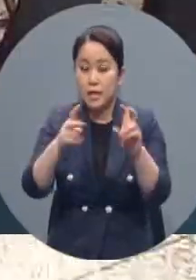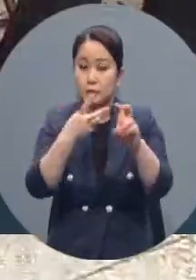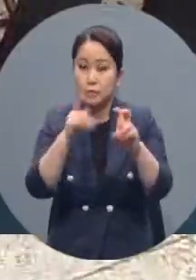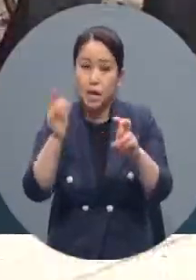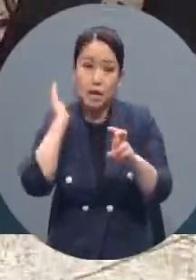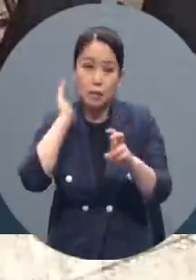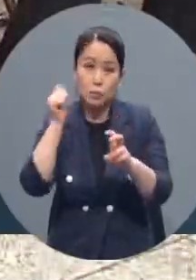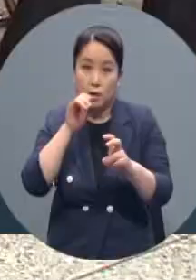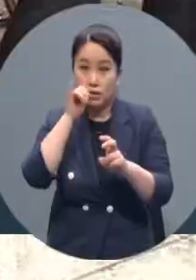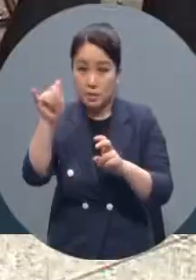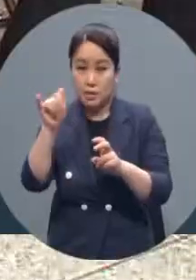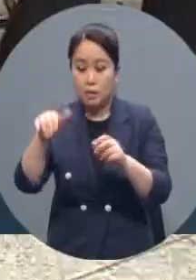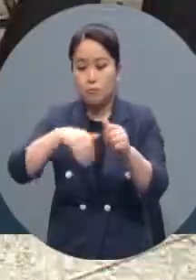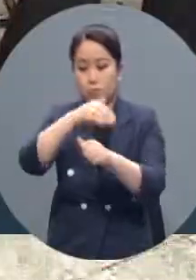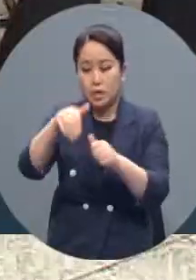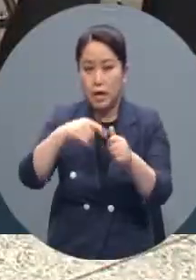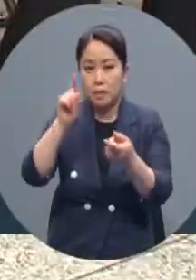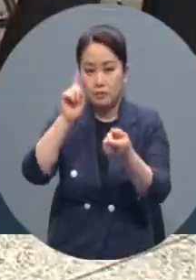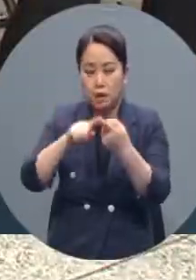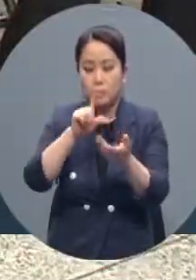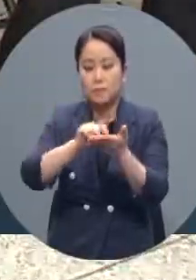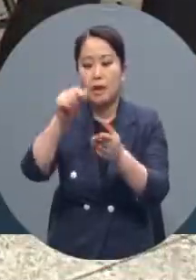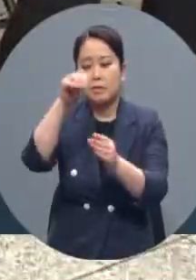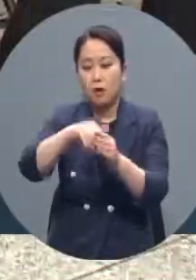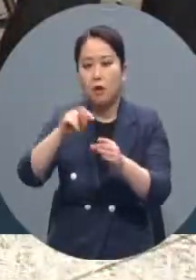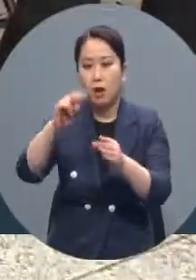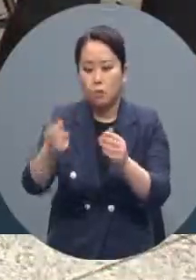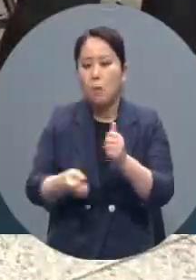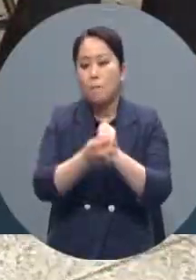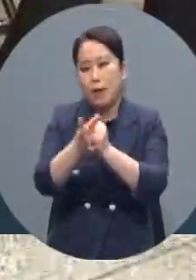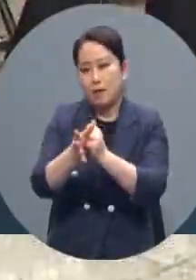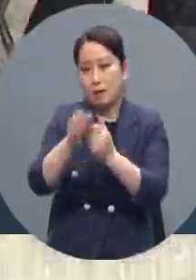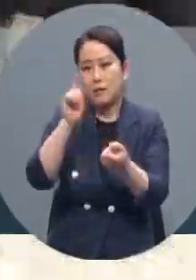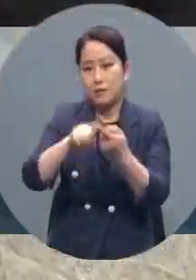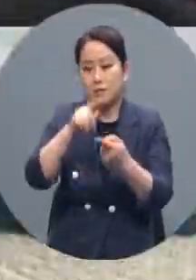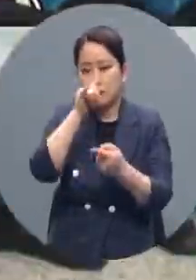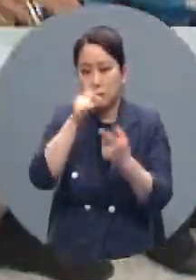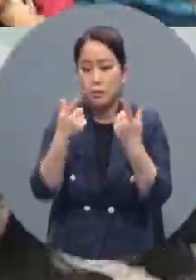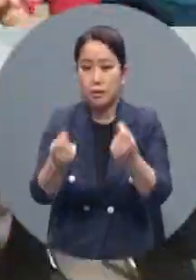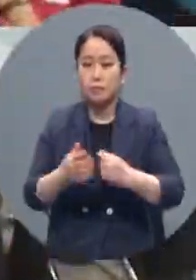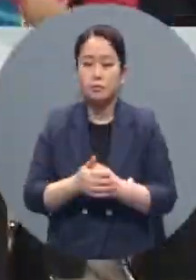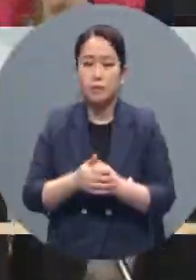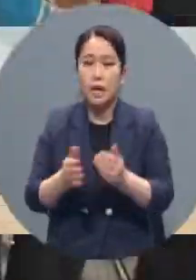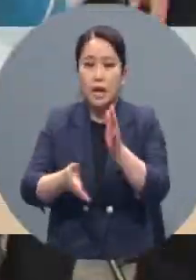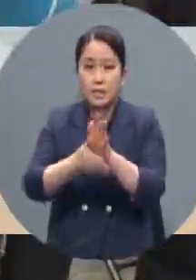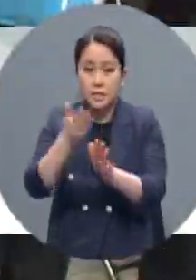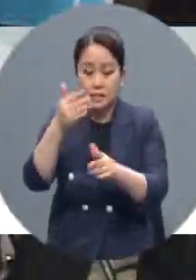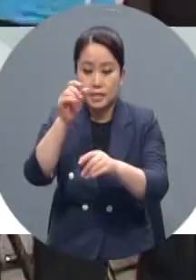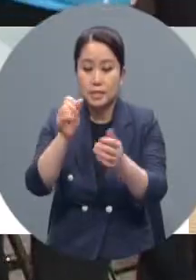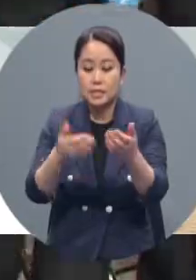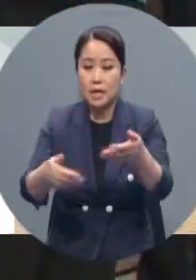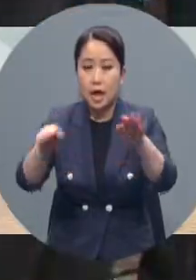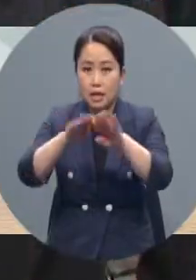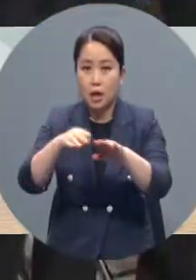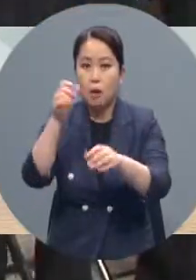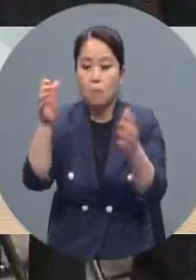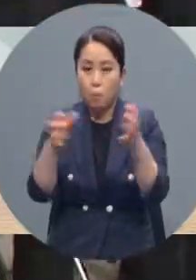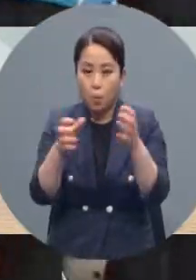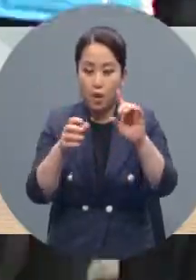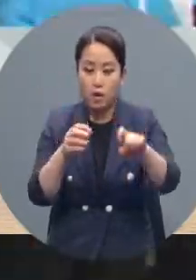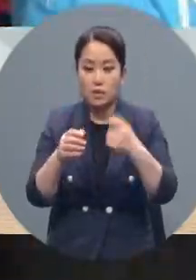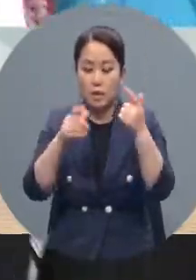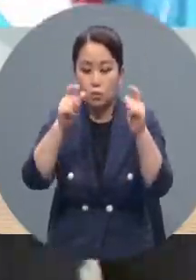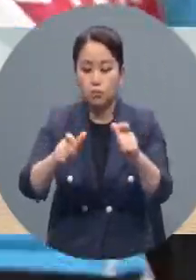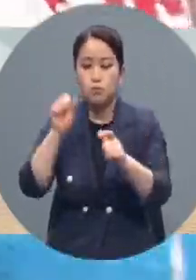분위기가 이번 지선 민심에도 그대로 반영되고 있는 것으로 풀이됩니다. 시당에 모인 16개 구군청장 후보들도